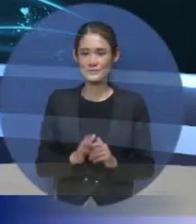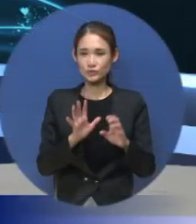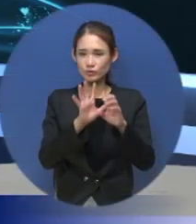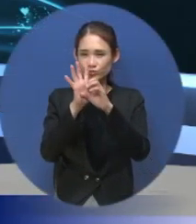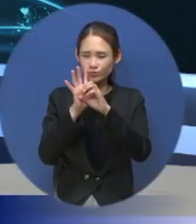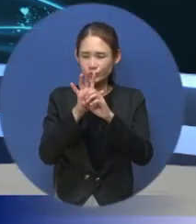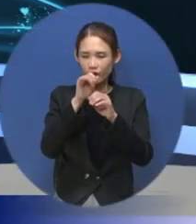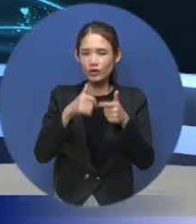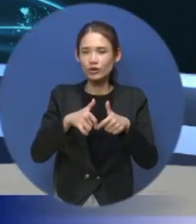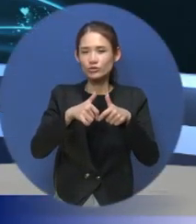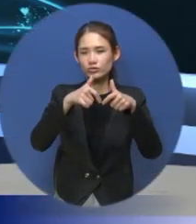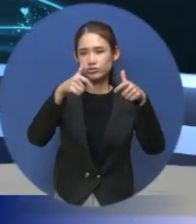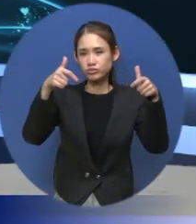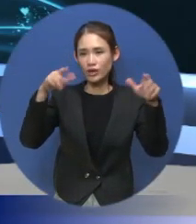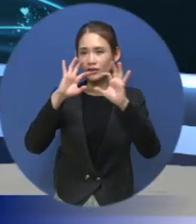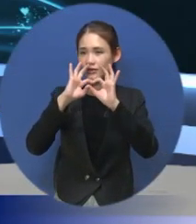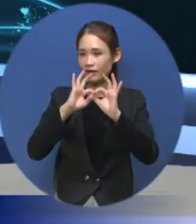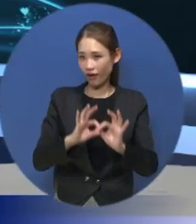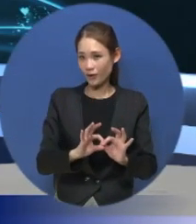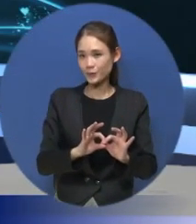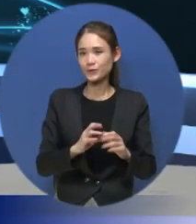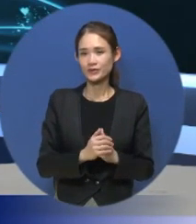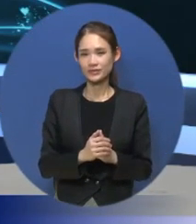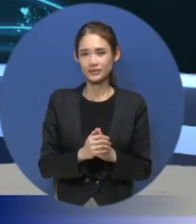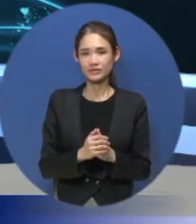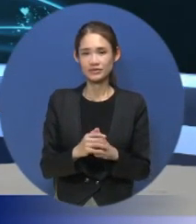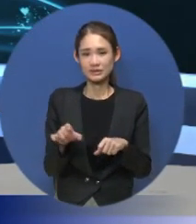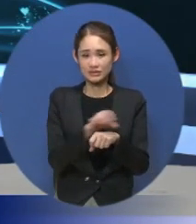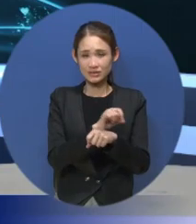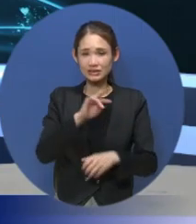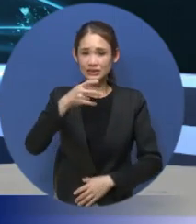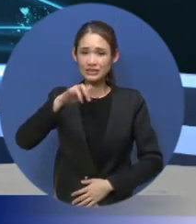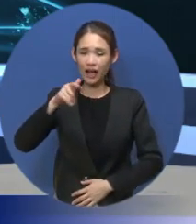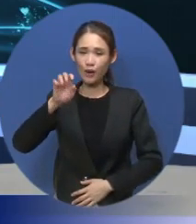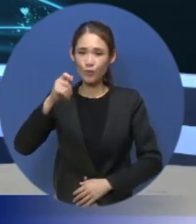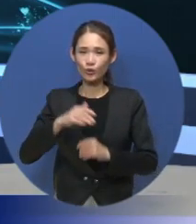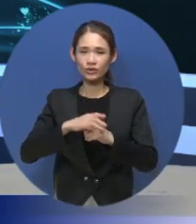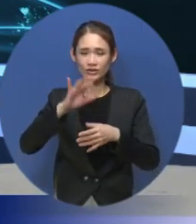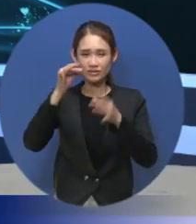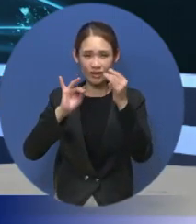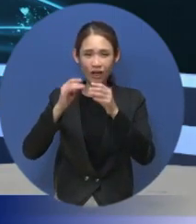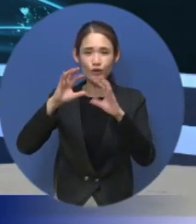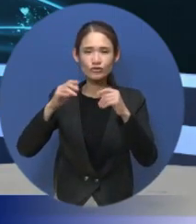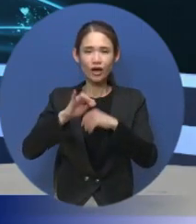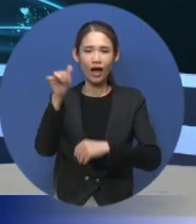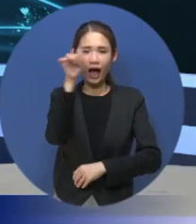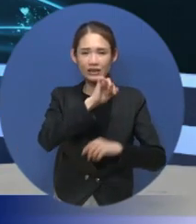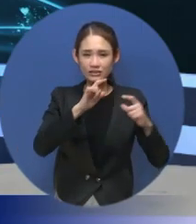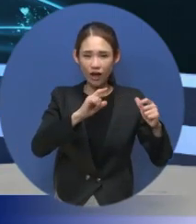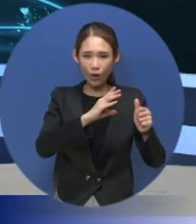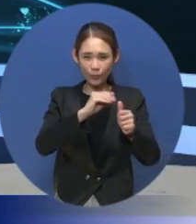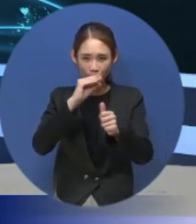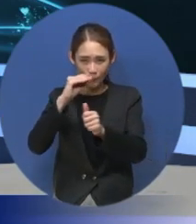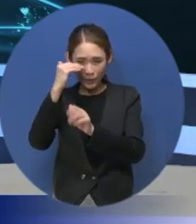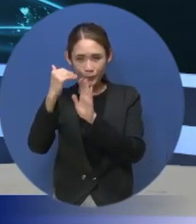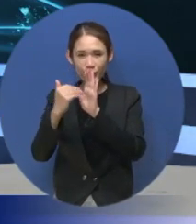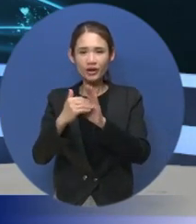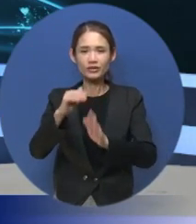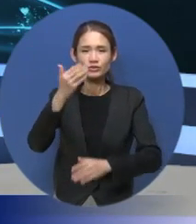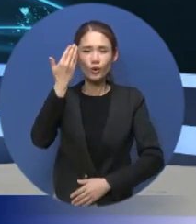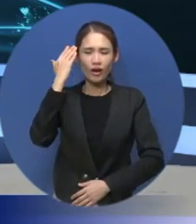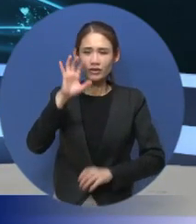코로나19의 확산세가 계속해서 이어지고 있습니다. 특히 싱가포르와 태국 등 아시아 방역 모범국들에서 최근